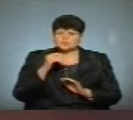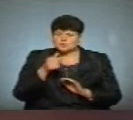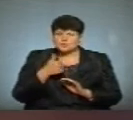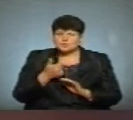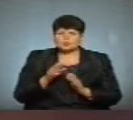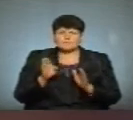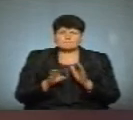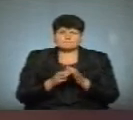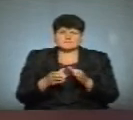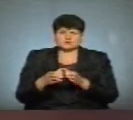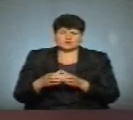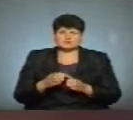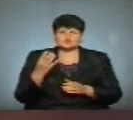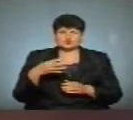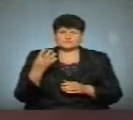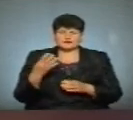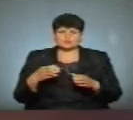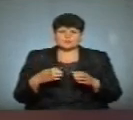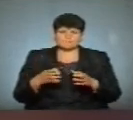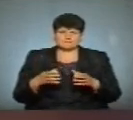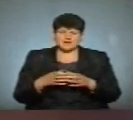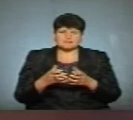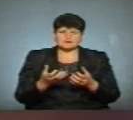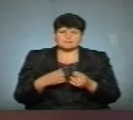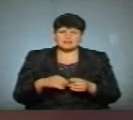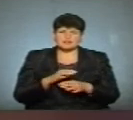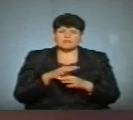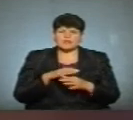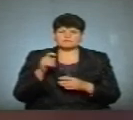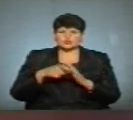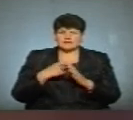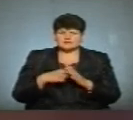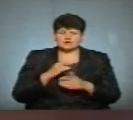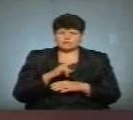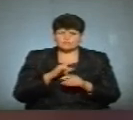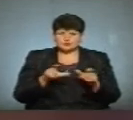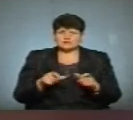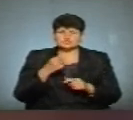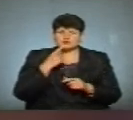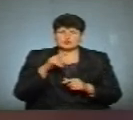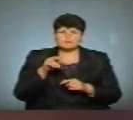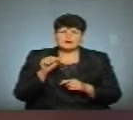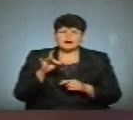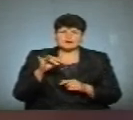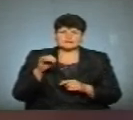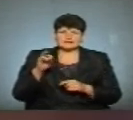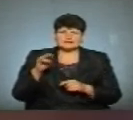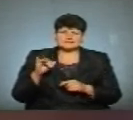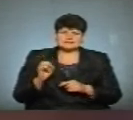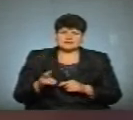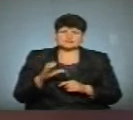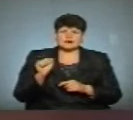Підрозділи 44-ї бригади брали участь у боях за Донецький аеропорт, поблизу населених пунктів Червоний партизан, Озерянівка,